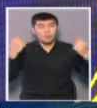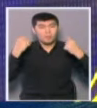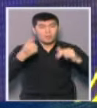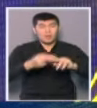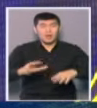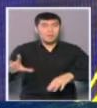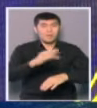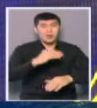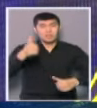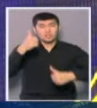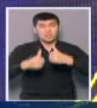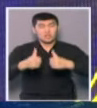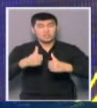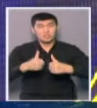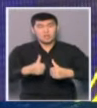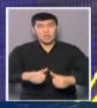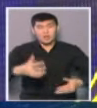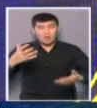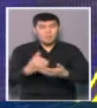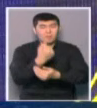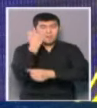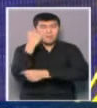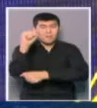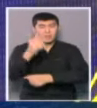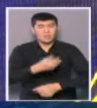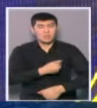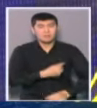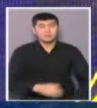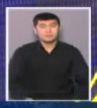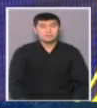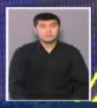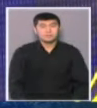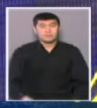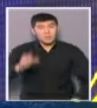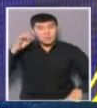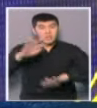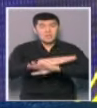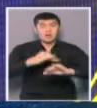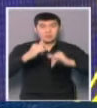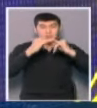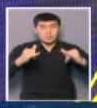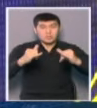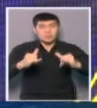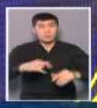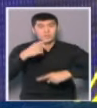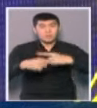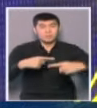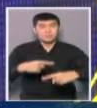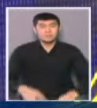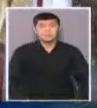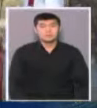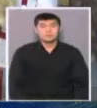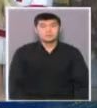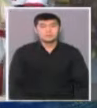Барлығыңыздың алдағы додаларда топ жаруларыңызды тілеймін. Еліміз көркейіп, жұртымыз өркендей берсін.